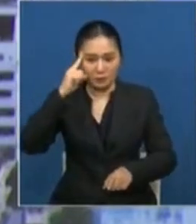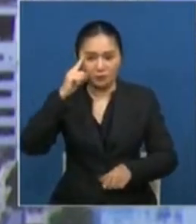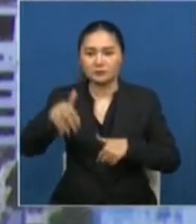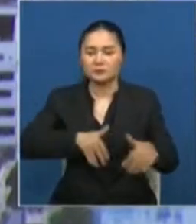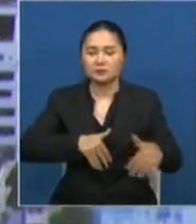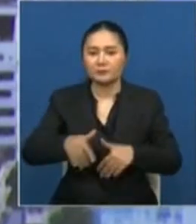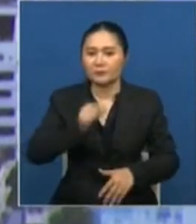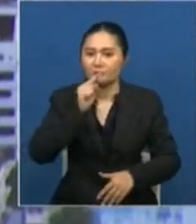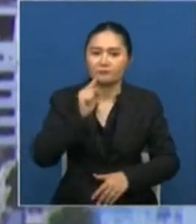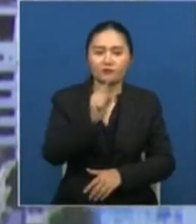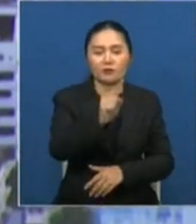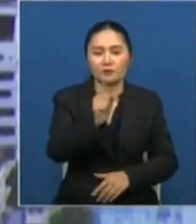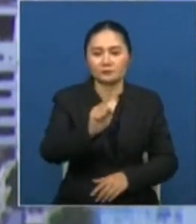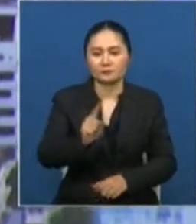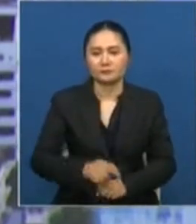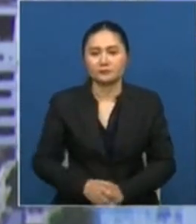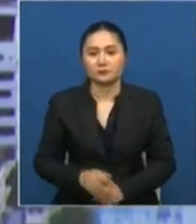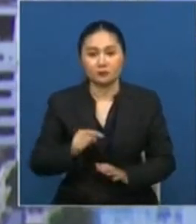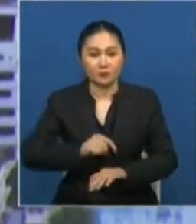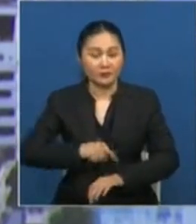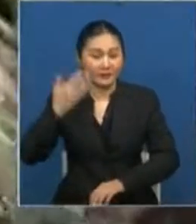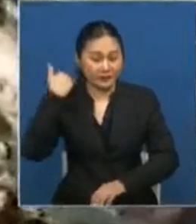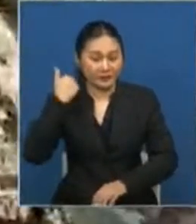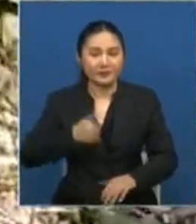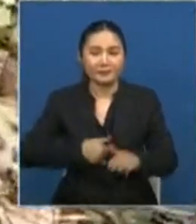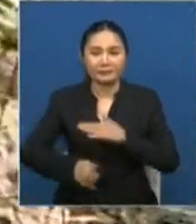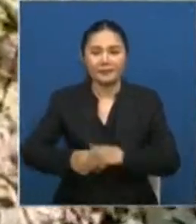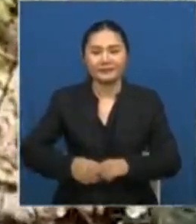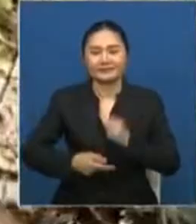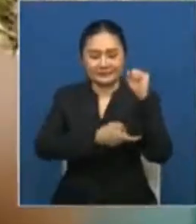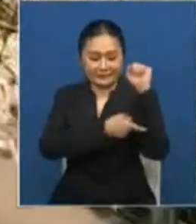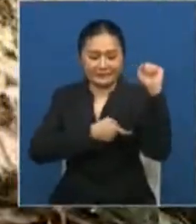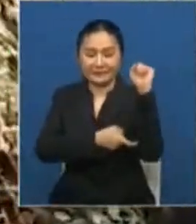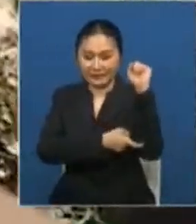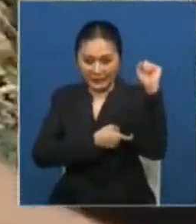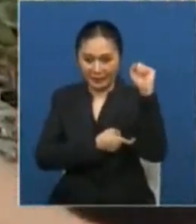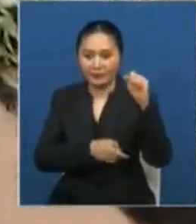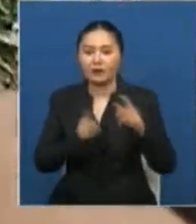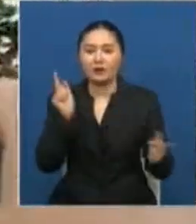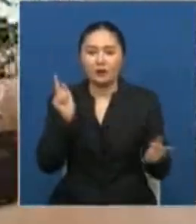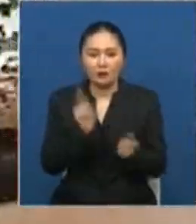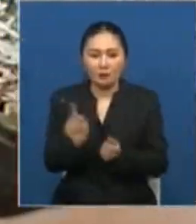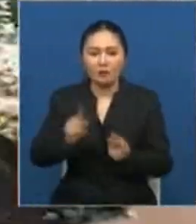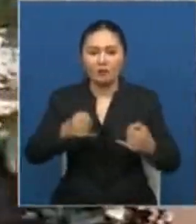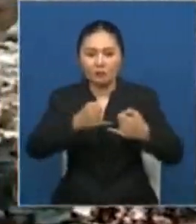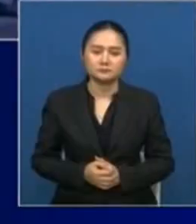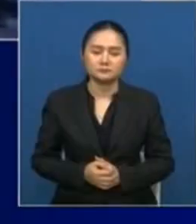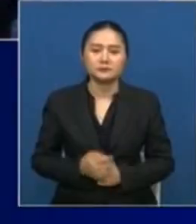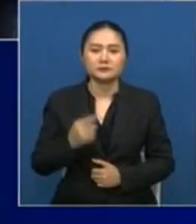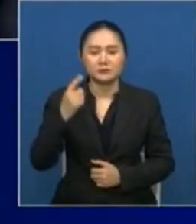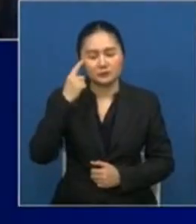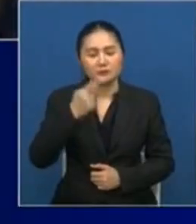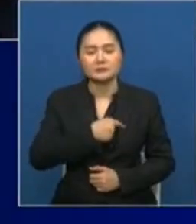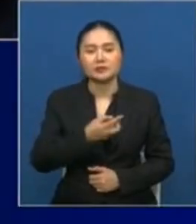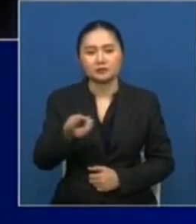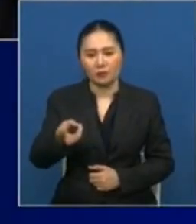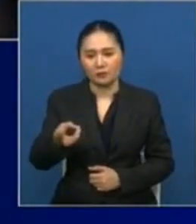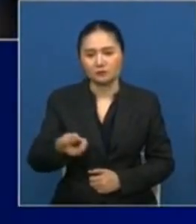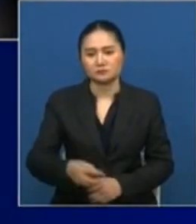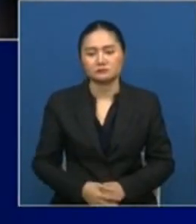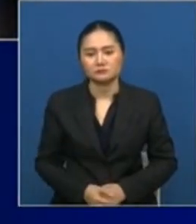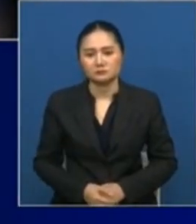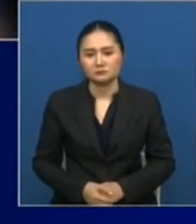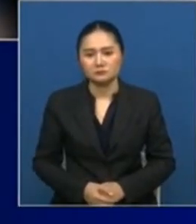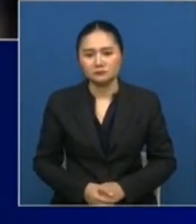ที่มาร้องเรียนนะคะคุณผู้ชมตอนนั้นเขาเข้าไปกรีดยางแล้วไปเจอจั่นห้าวถูกผูกเอาไว้ น้อยเนื้อต่ำใจ